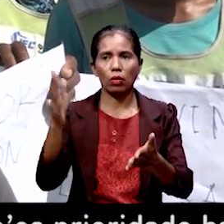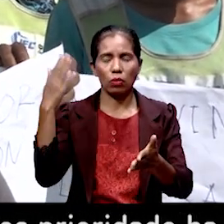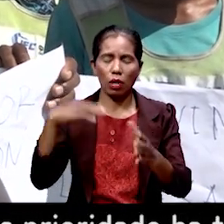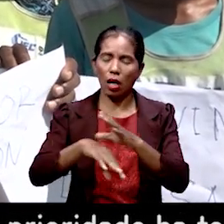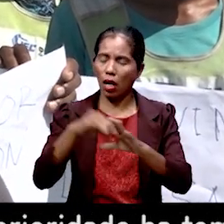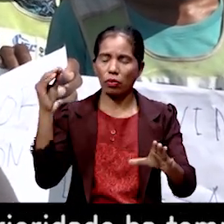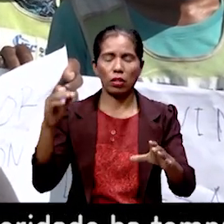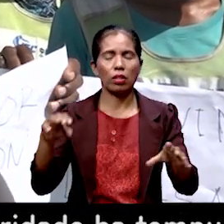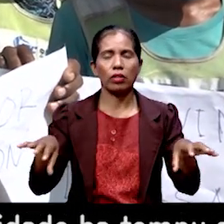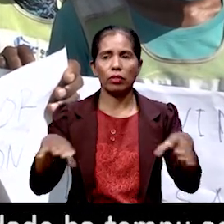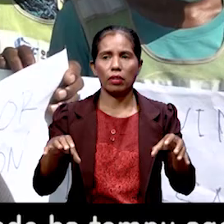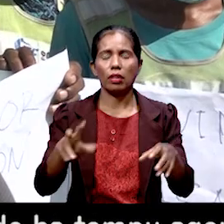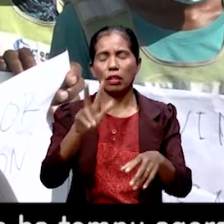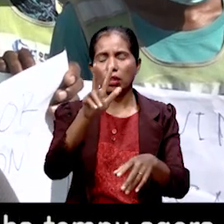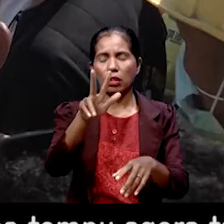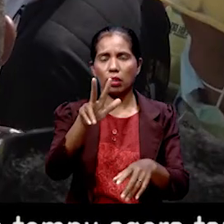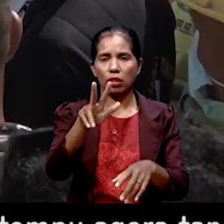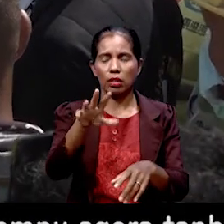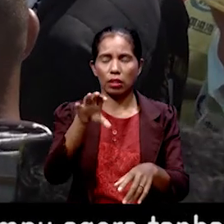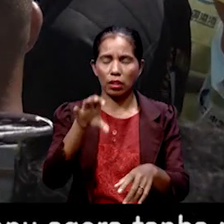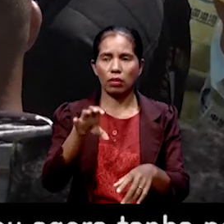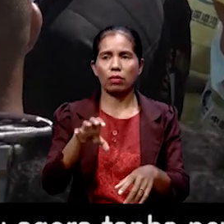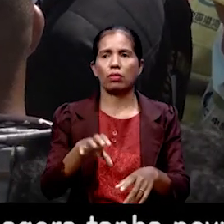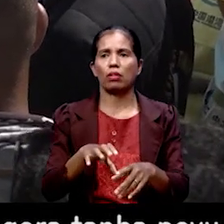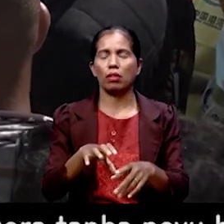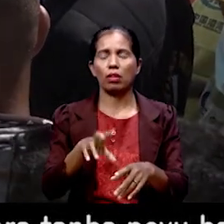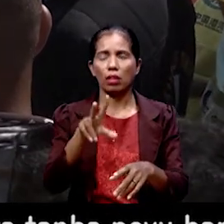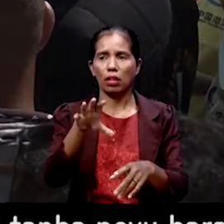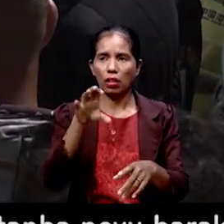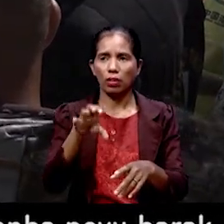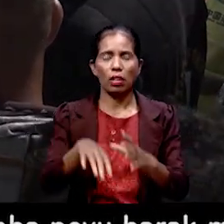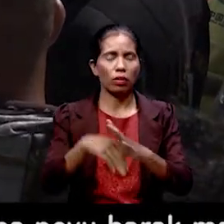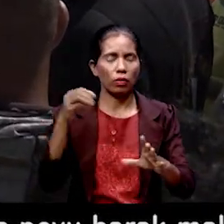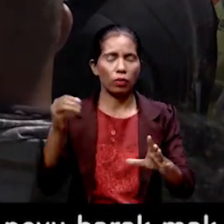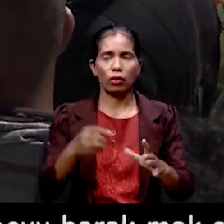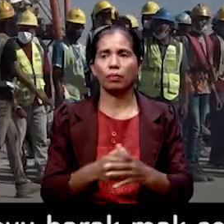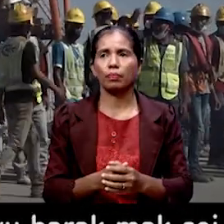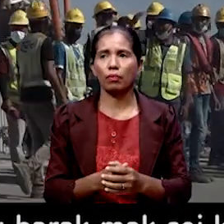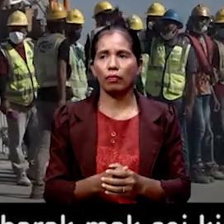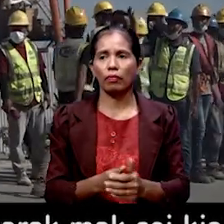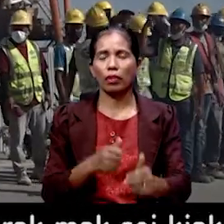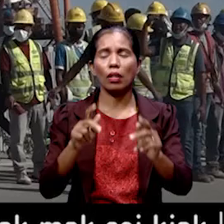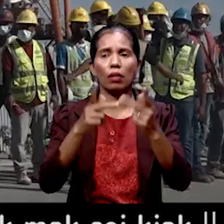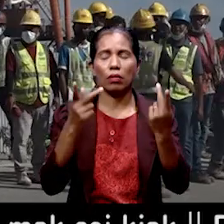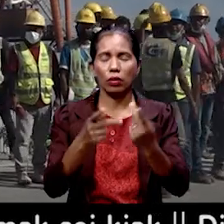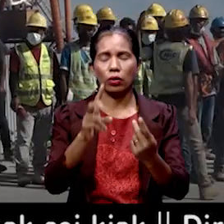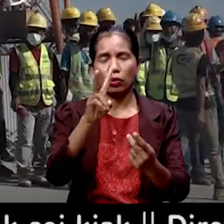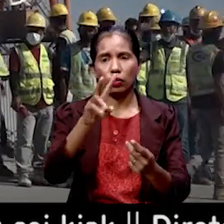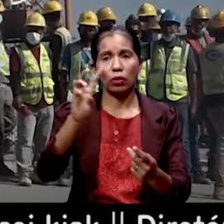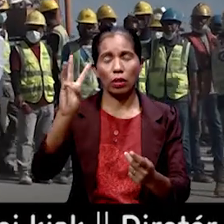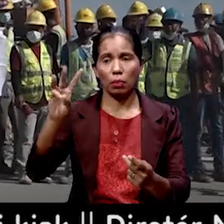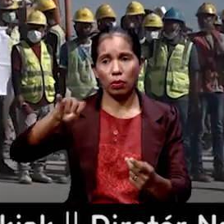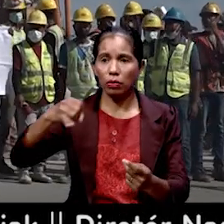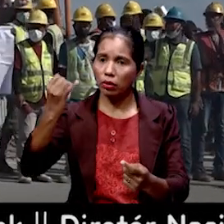saitena, mais de 300 tal saitena lah iha direitu bayar kompanya. Nunemos tuir gerente kompanya, QWJ Grid The